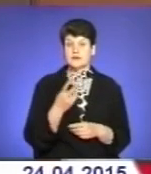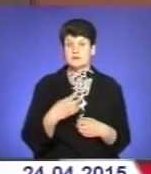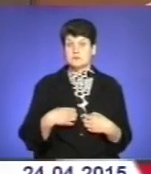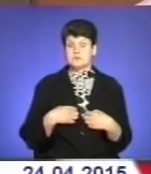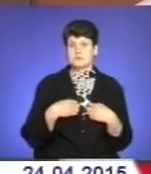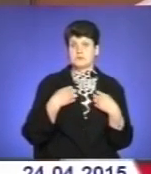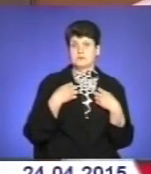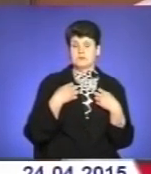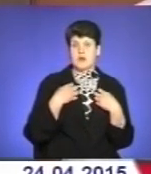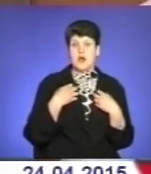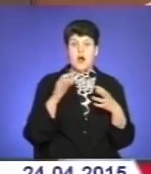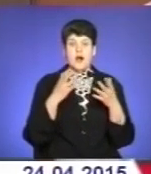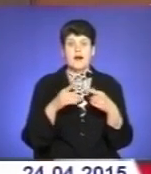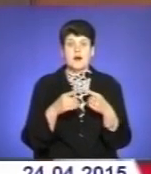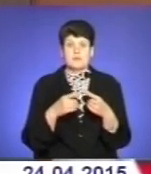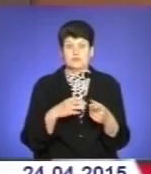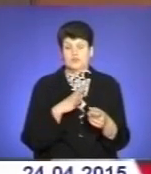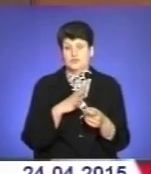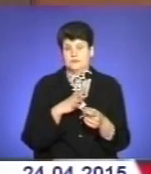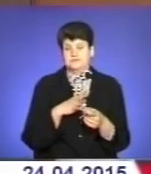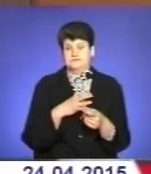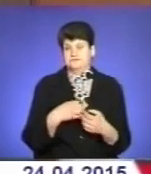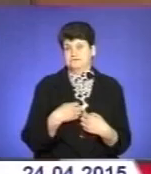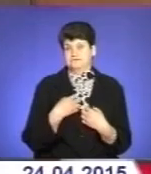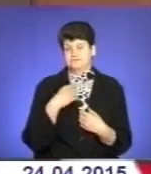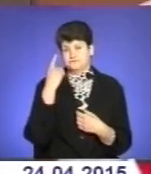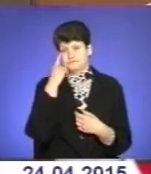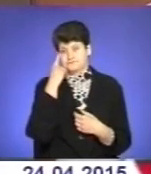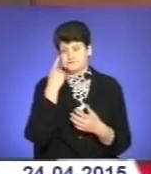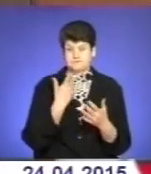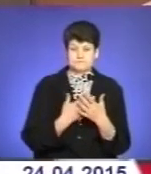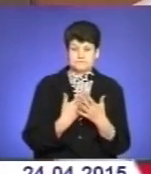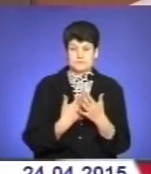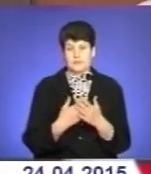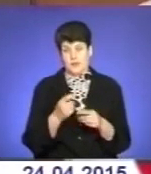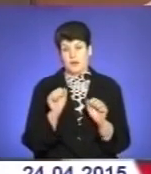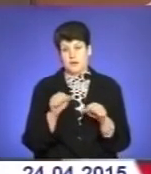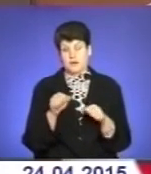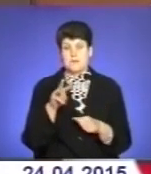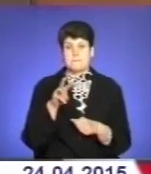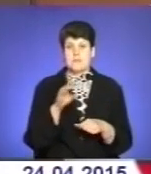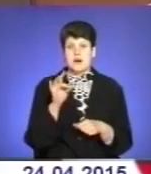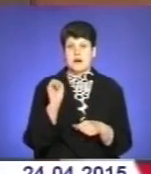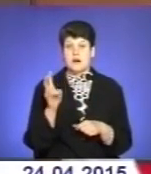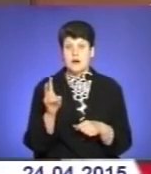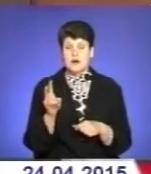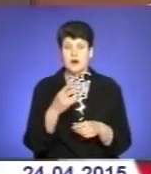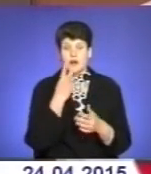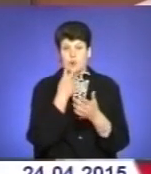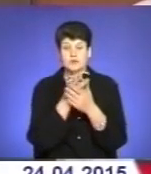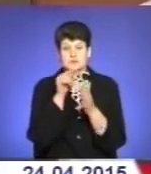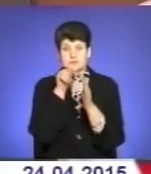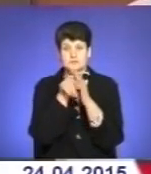жахливо, і десь вже аж стає моторошно від того, що це, напевно, меланома. А коли прикладеш до поверхні цього